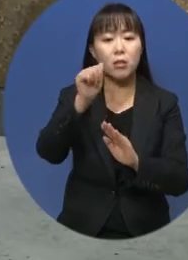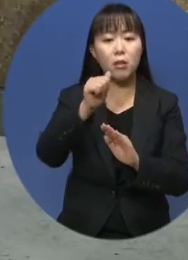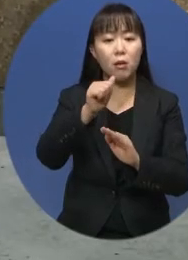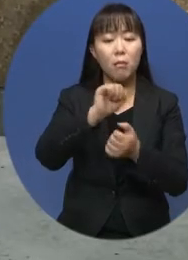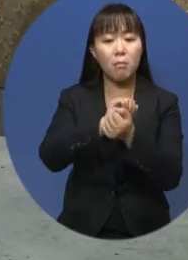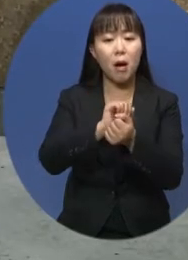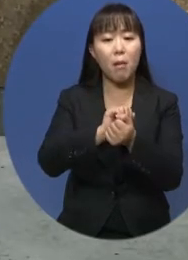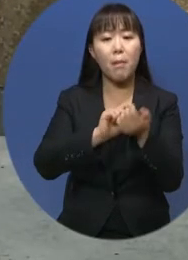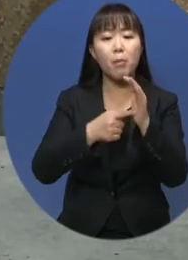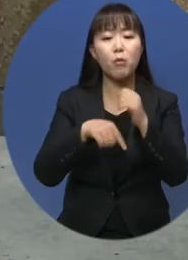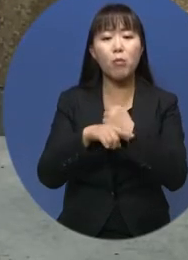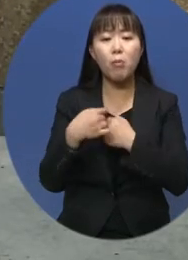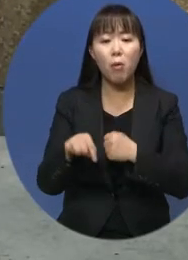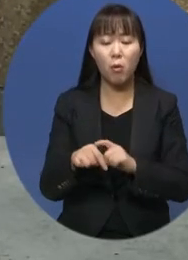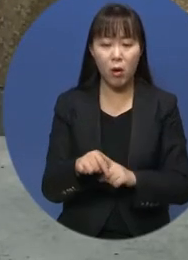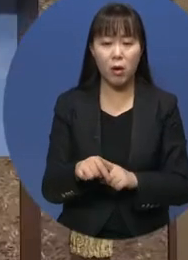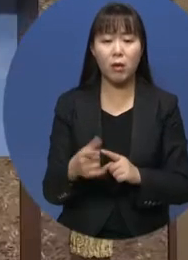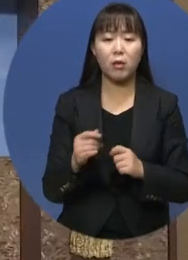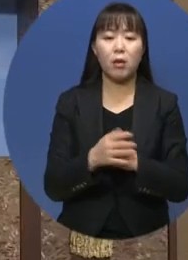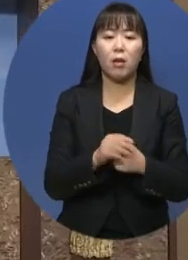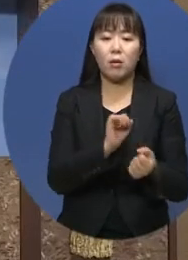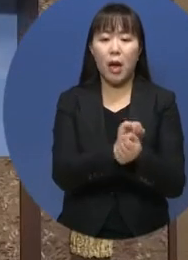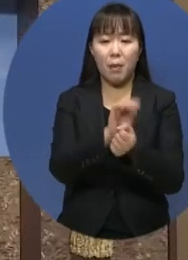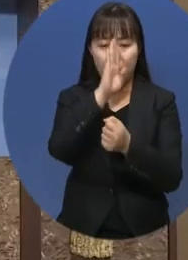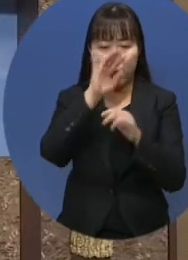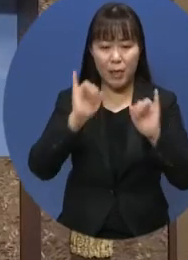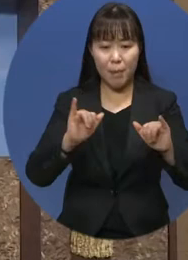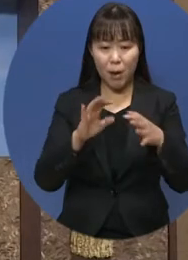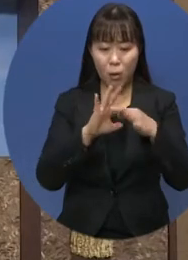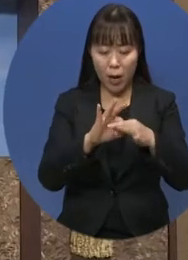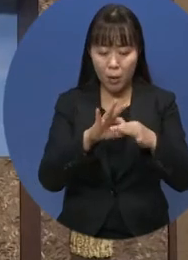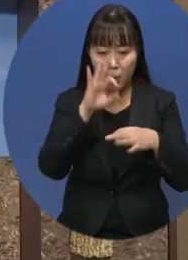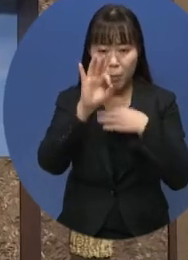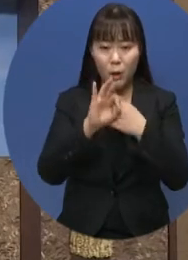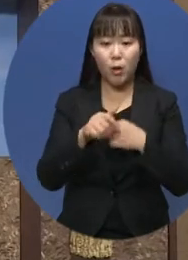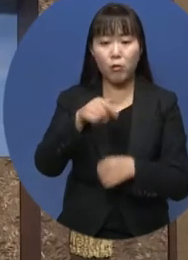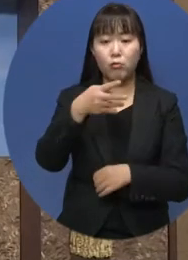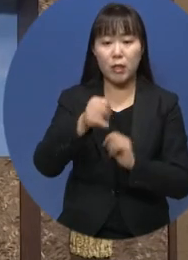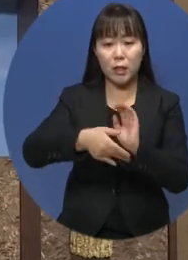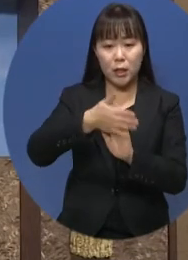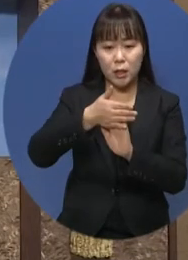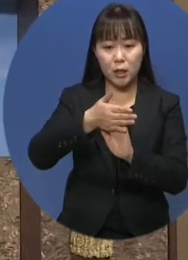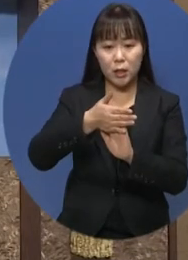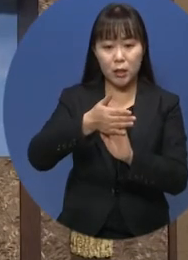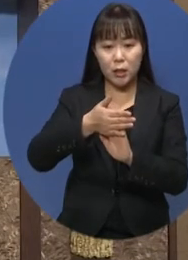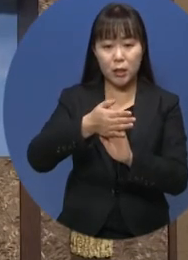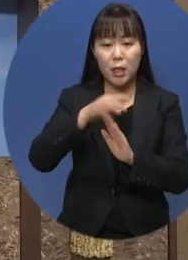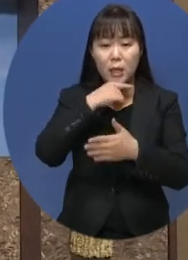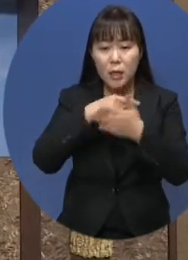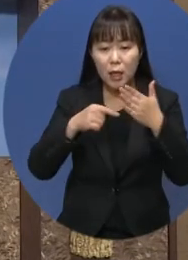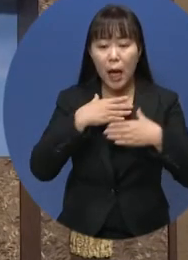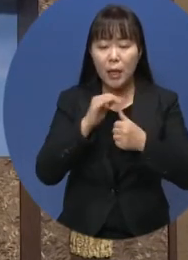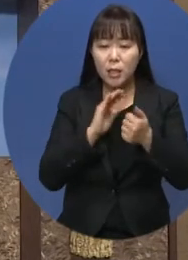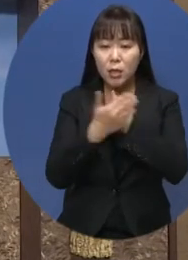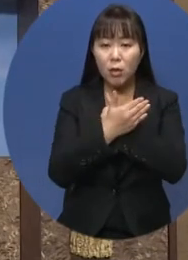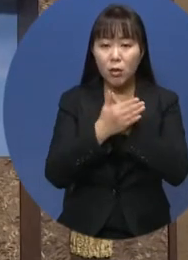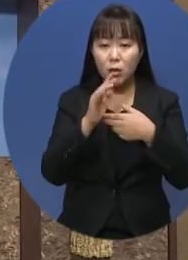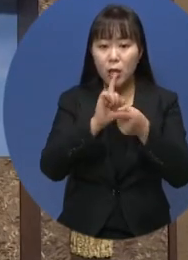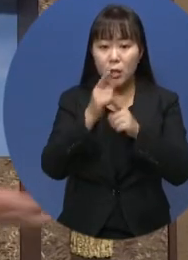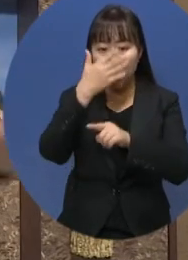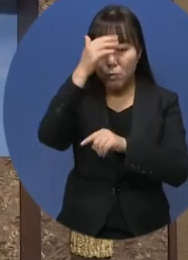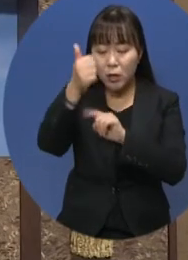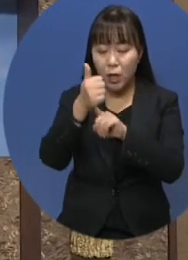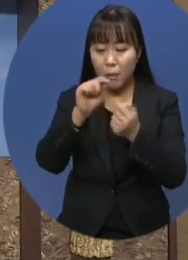박신자 의 동선을 그런데 감염병 개만 관련해 구리시에 재난안전대책본부 장이 발표할 수 있게 돼 있는데